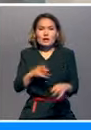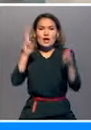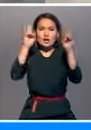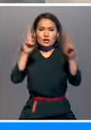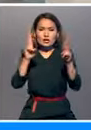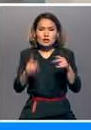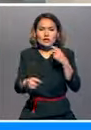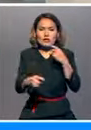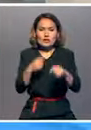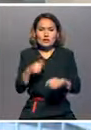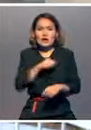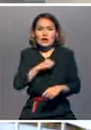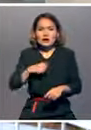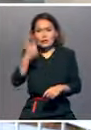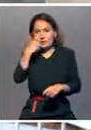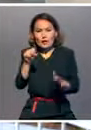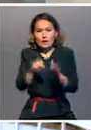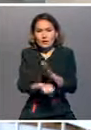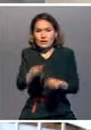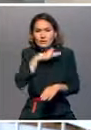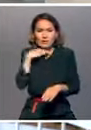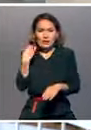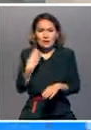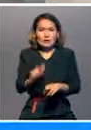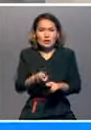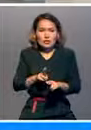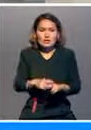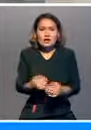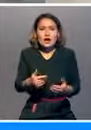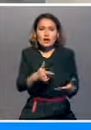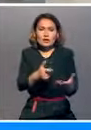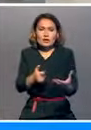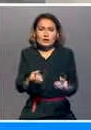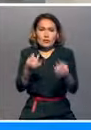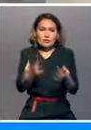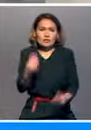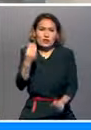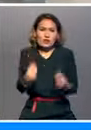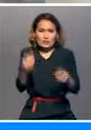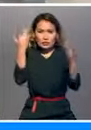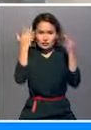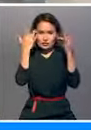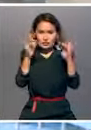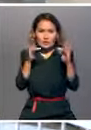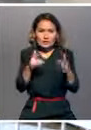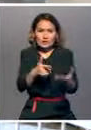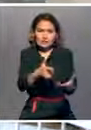сақтамаған, оның өзін өзі ату ойында болмаған, оқпен ойнады деген осы. Ешкімге шағымы жоқ, абайсызда болған жағдай деп түсіндіреміз.